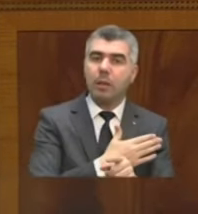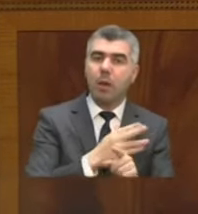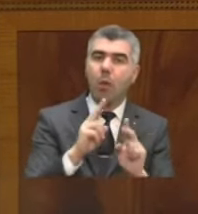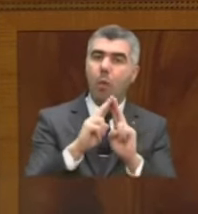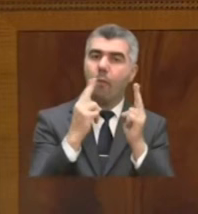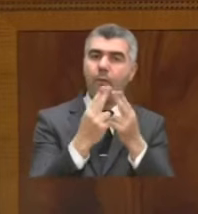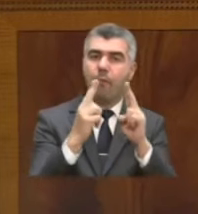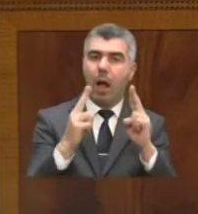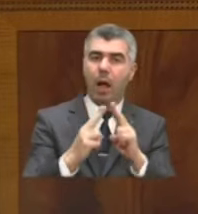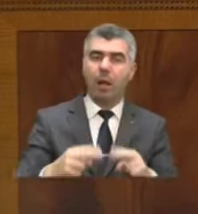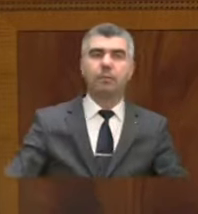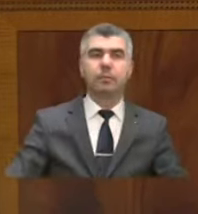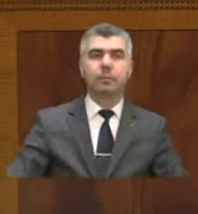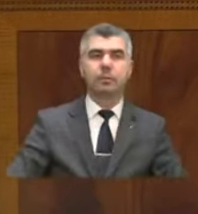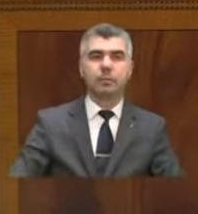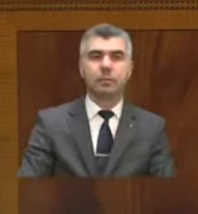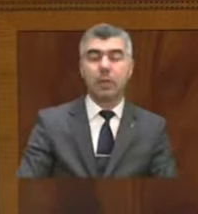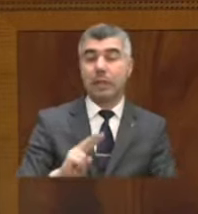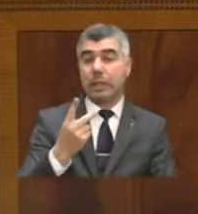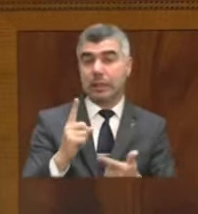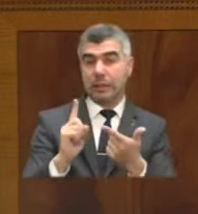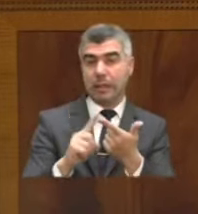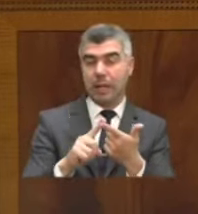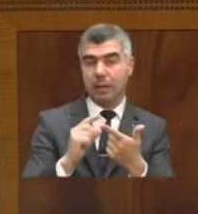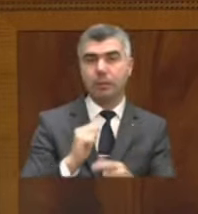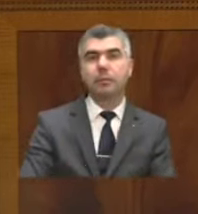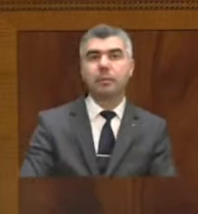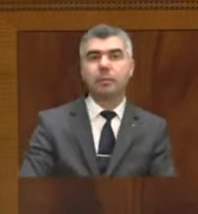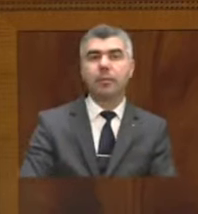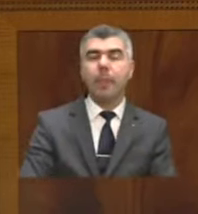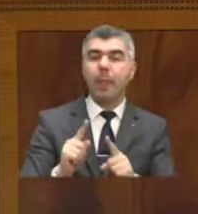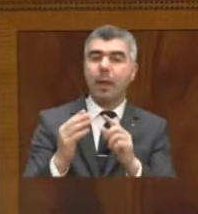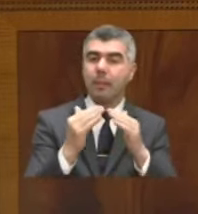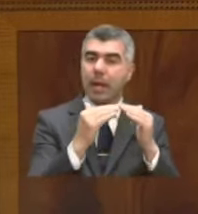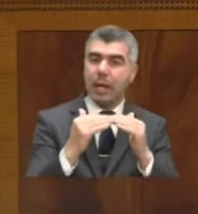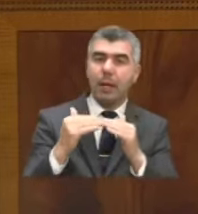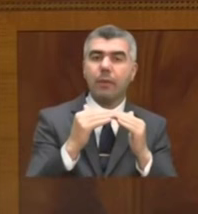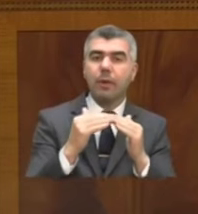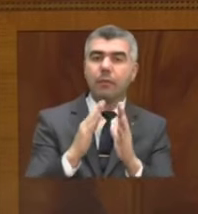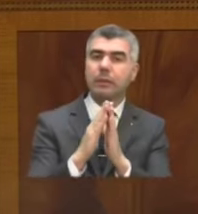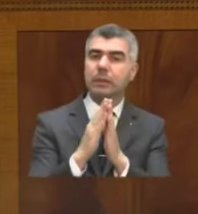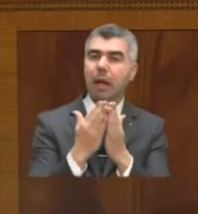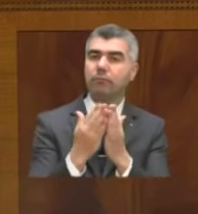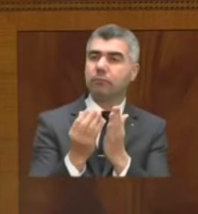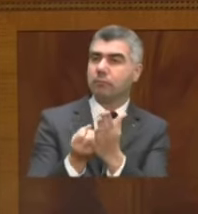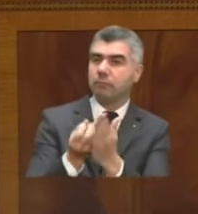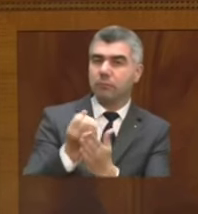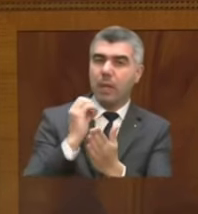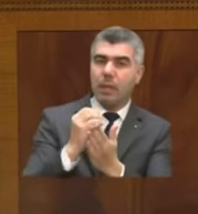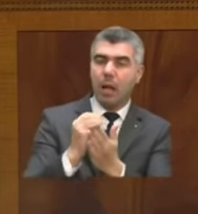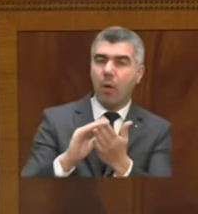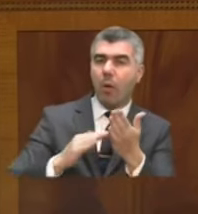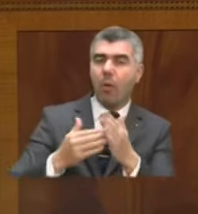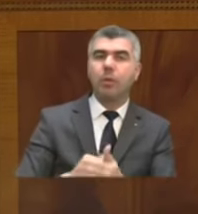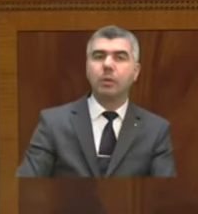الدولية. الإجراء الثاني هو تكييف البرامج الدراسية لجميع المستويات التعليمية من